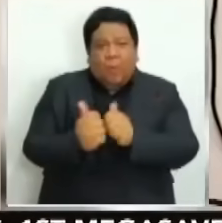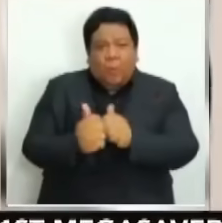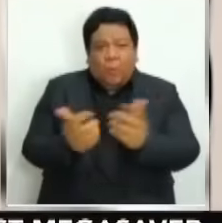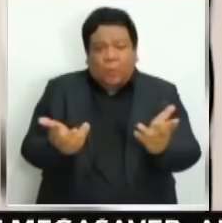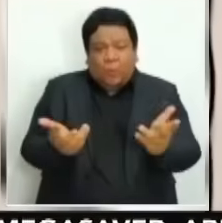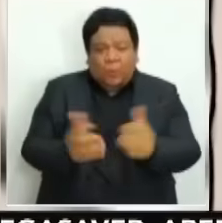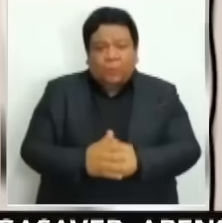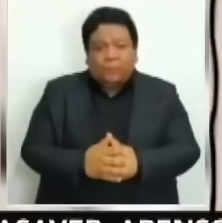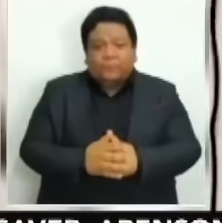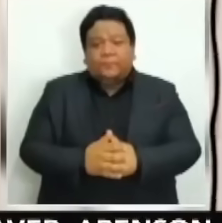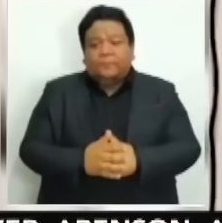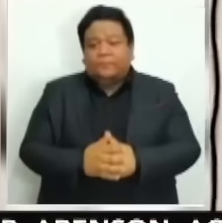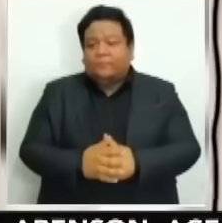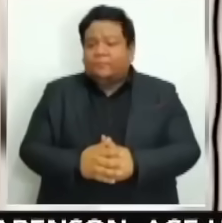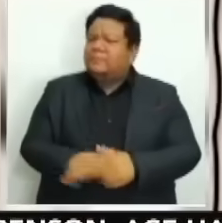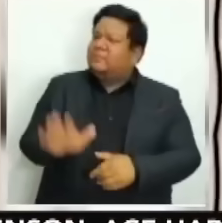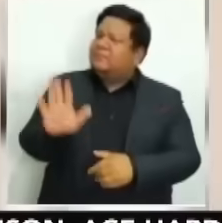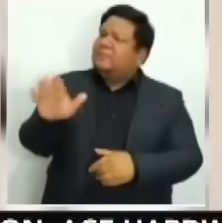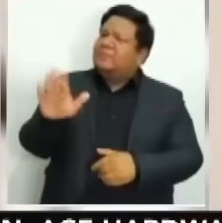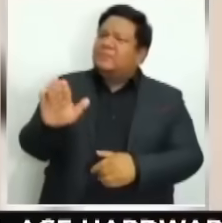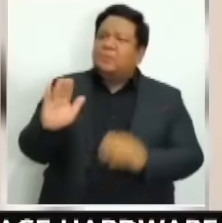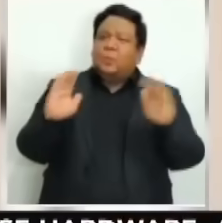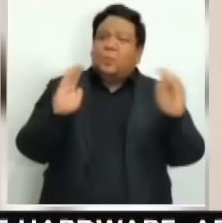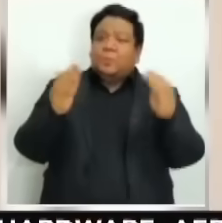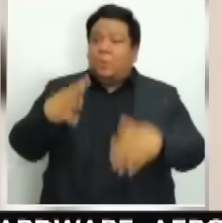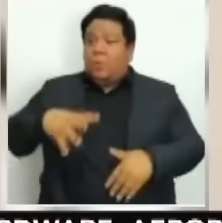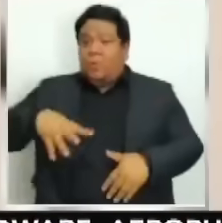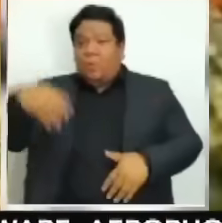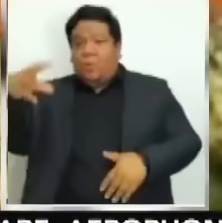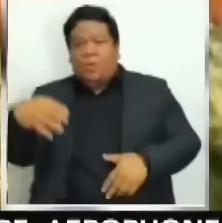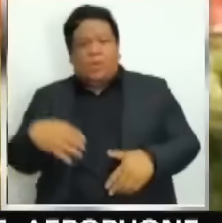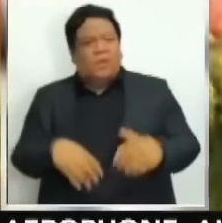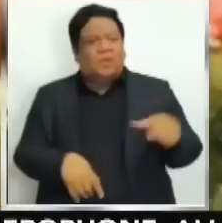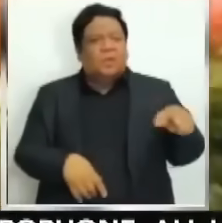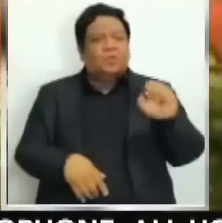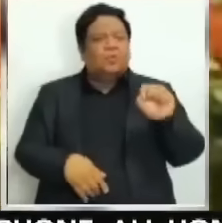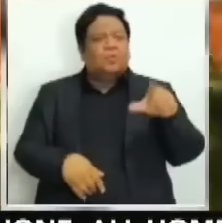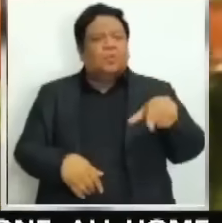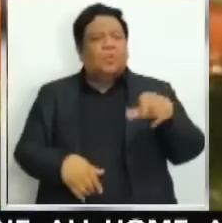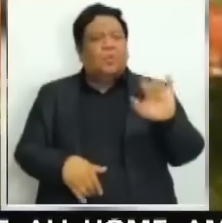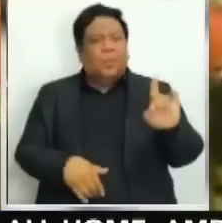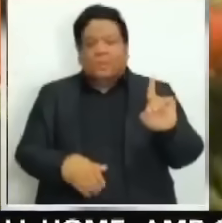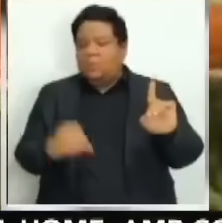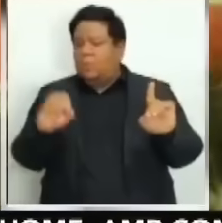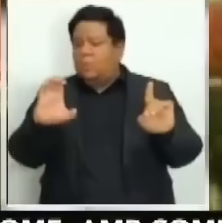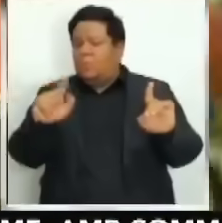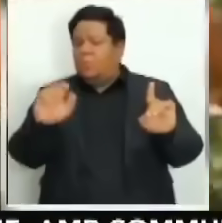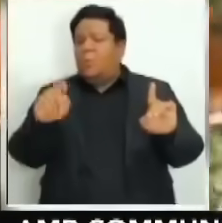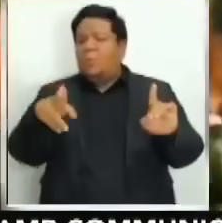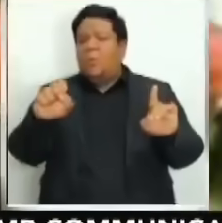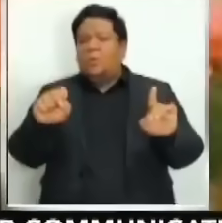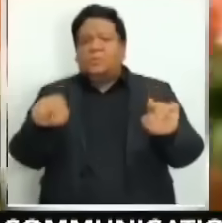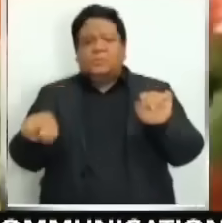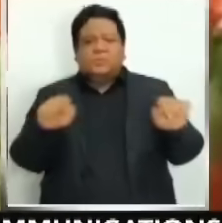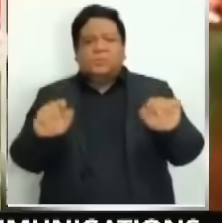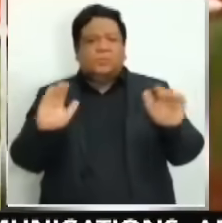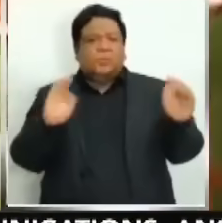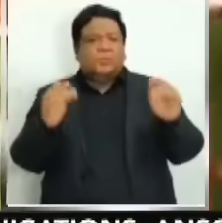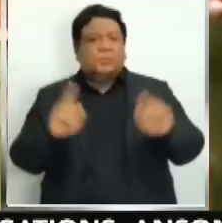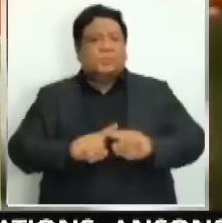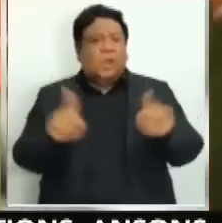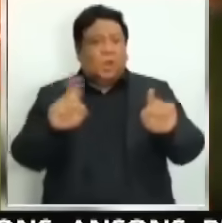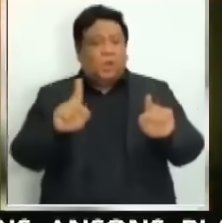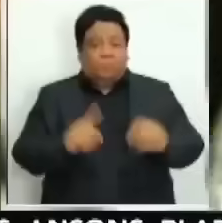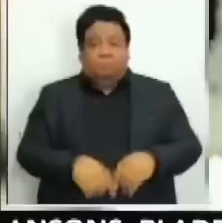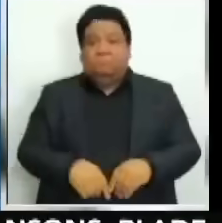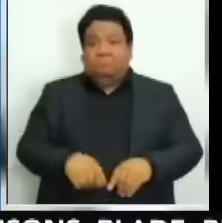Kuya Kim, ano ang pinagkaiba ng pugita at pusit? Kuya Kim, ano na? Ang mga octopus o pugita at mga pusit o squid ay pareho mga